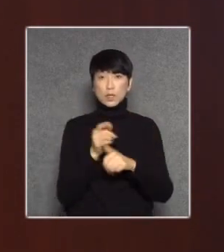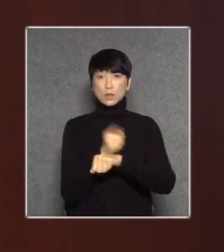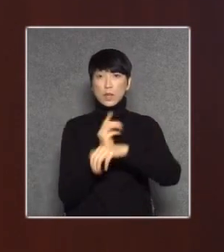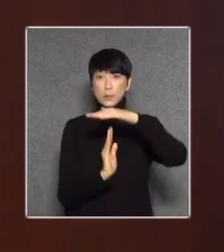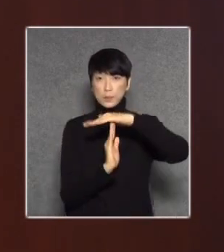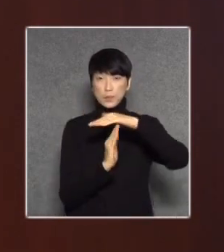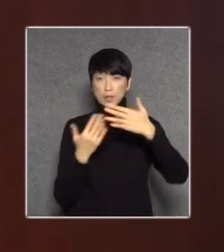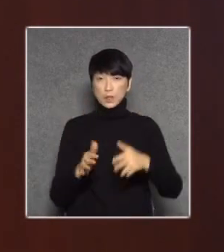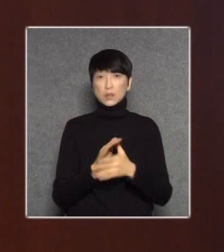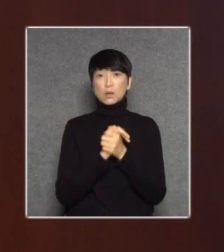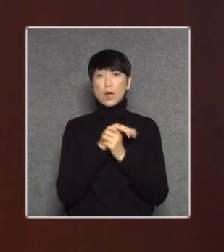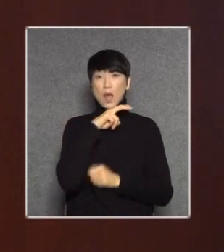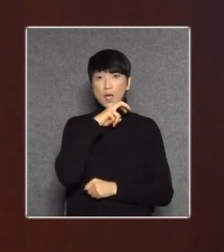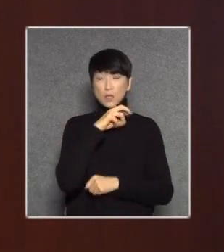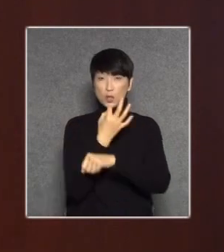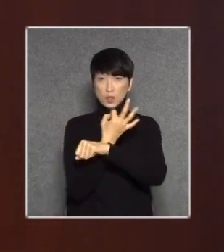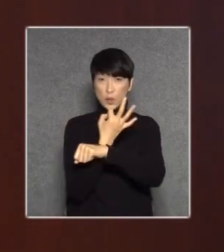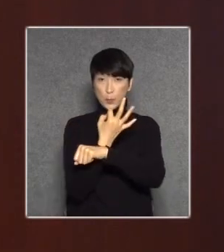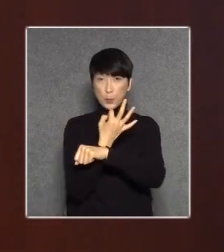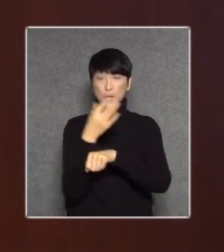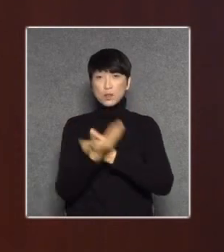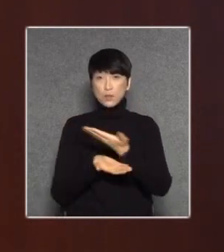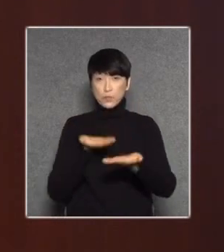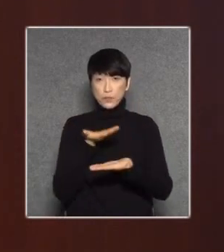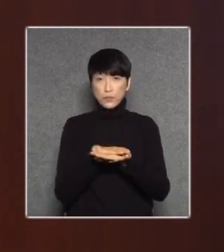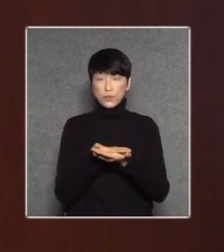下午3點就會恢復的。